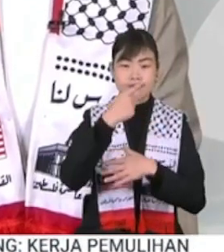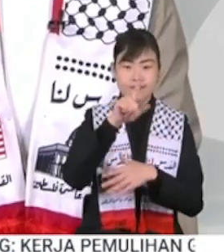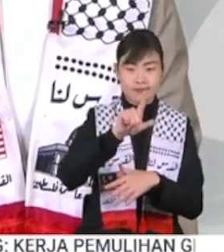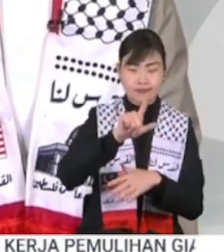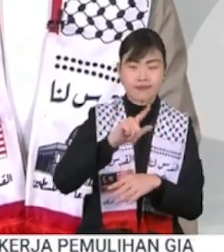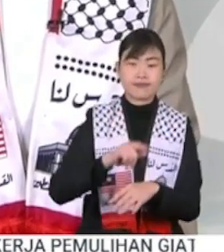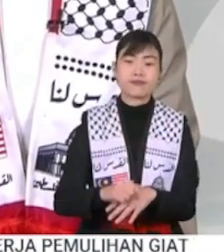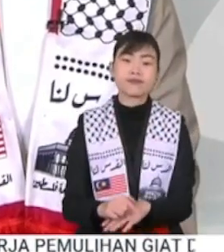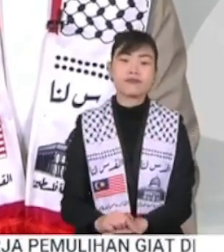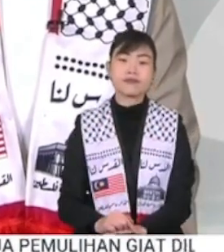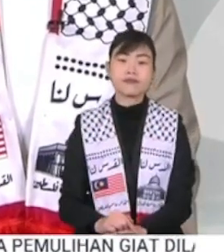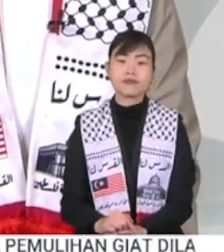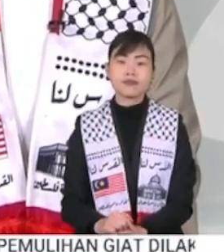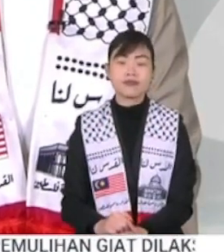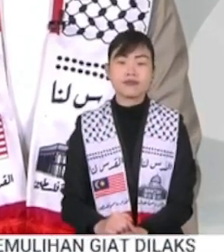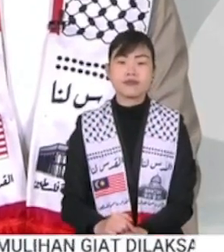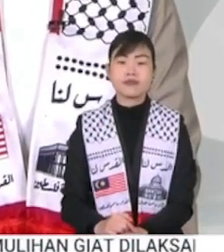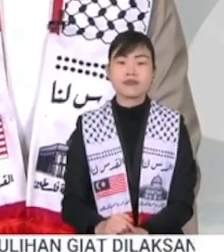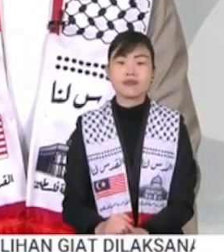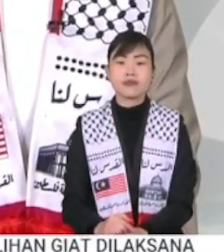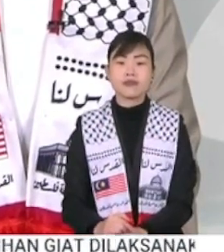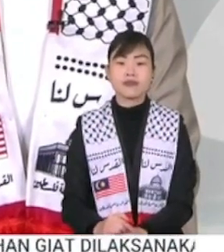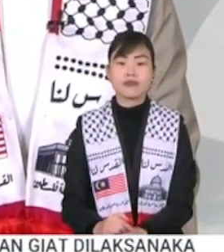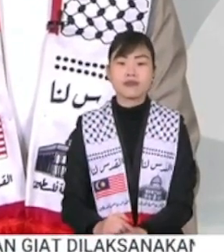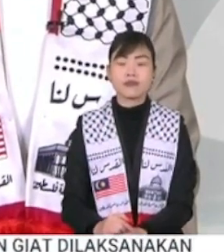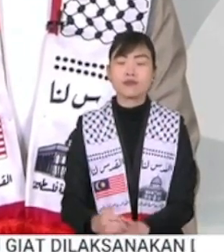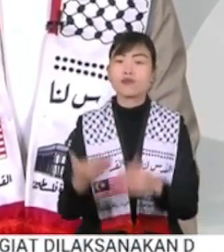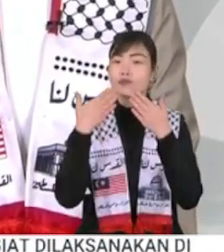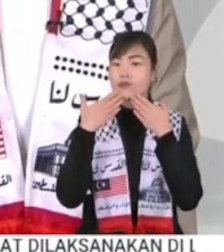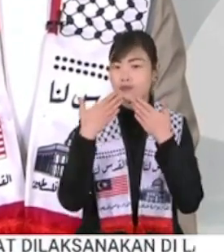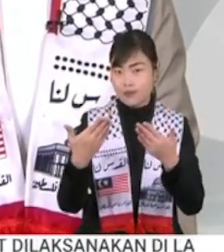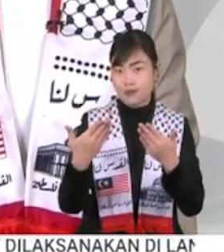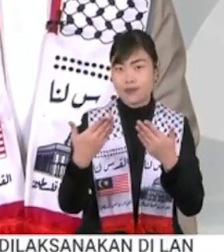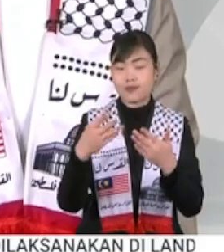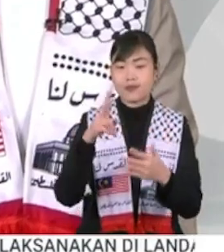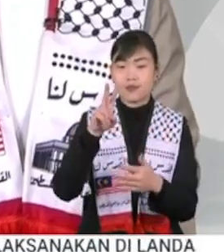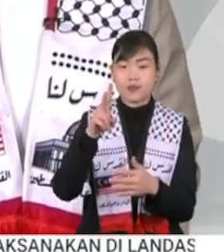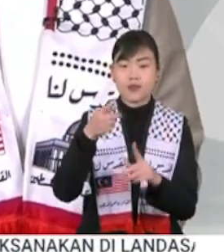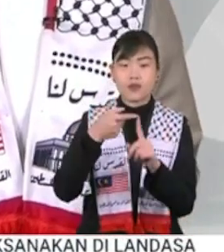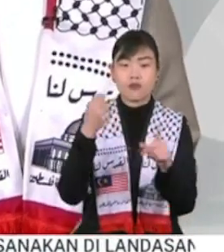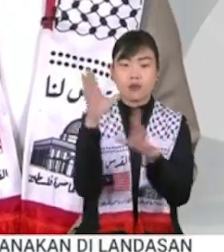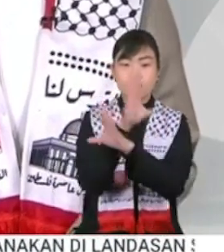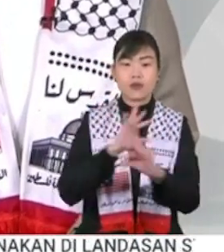angkasapuri untuk berita seterusnya silakan dia baik terima kasih V langsung dari Sarawak